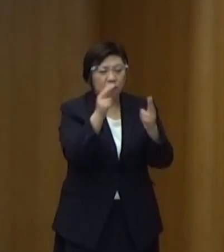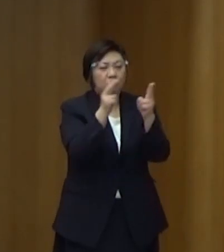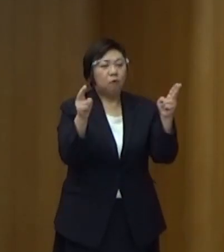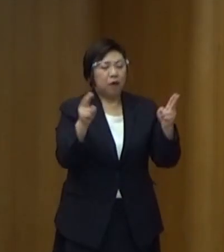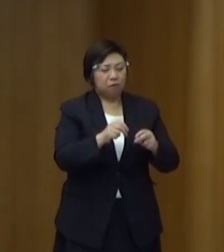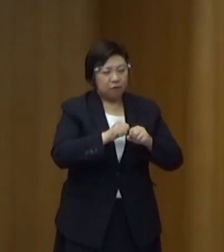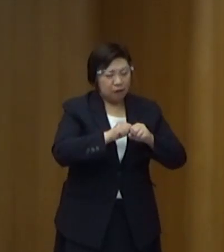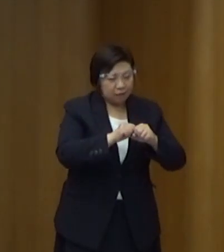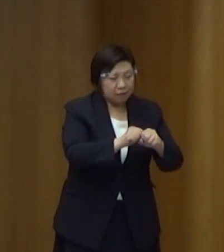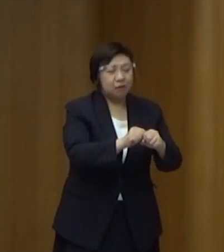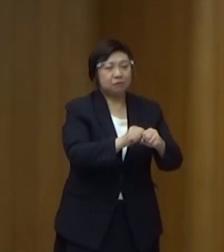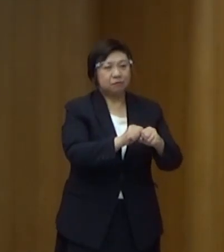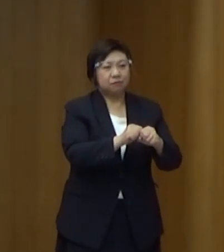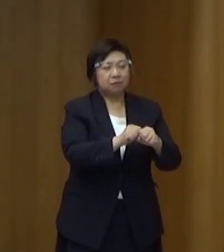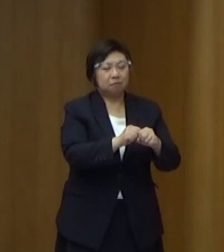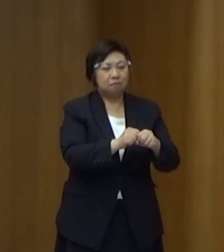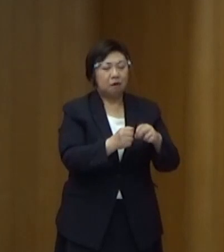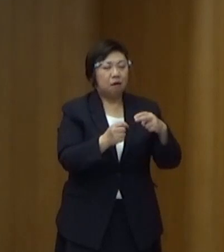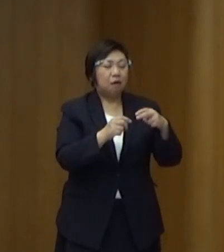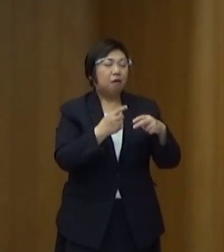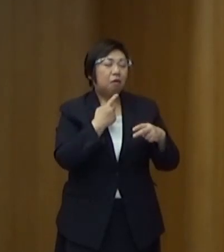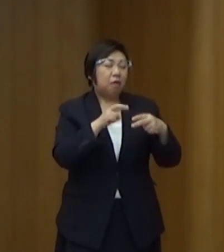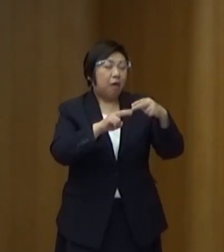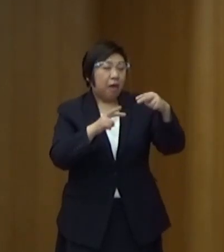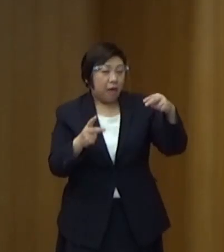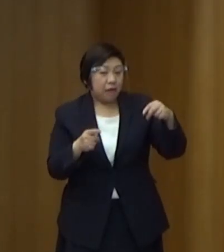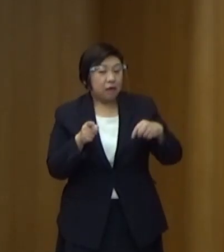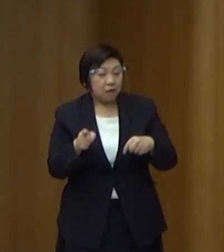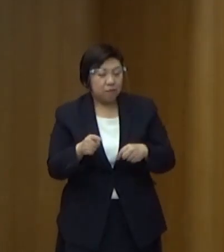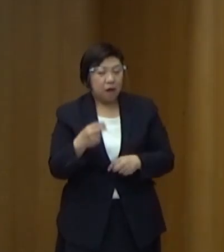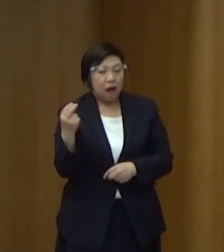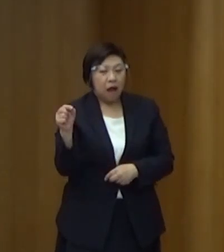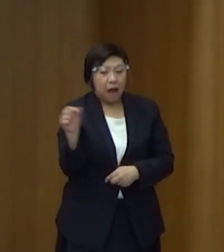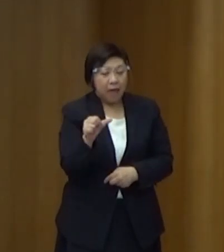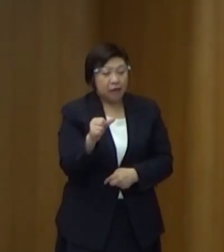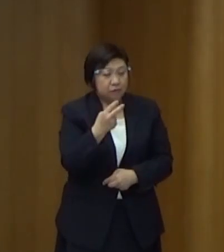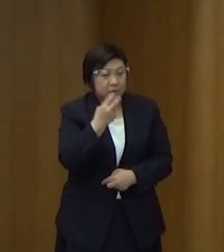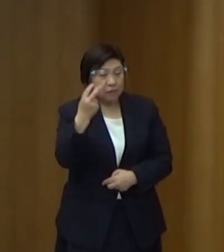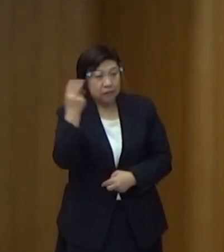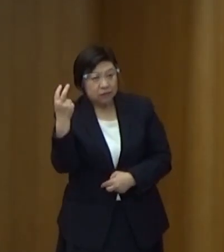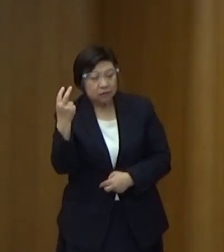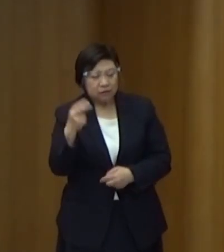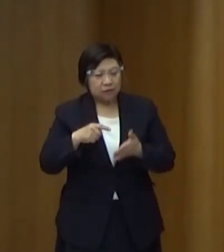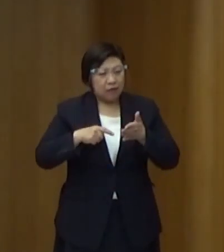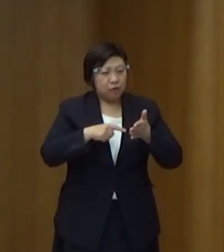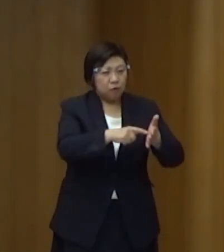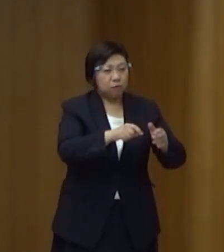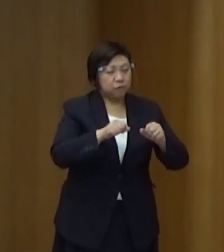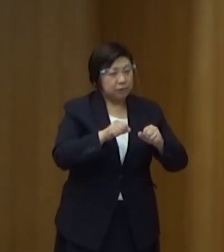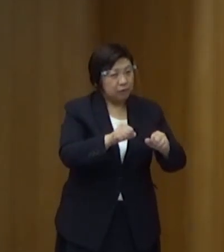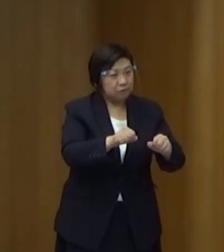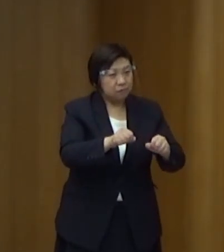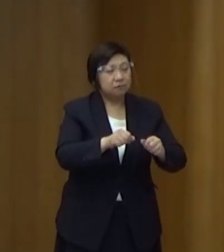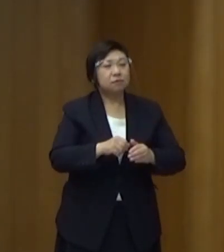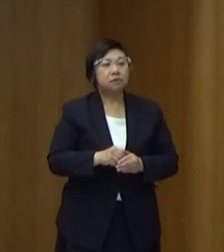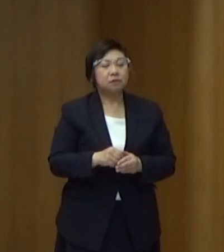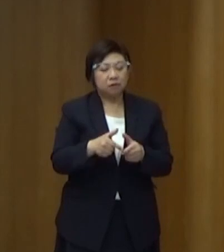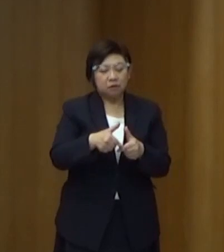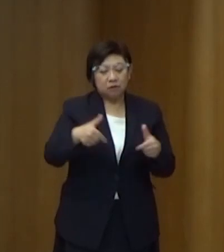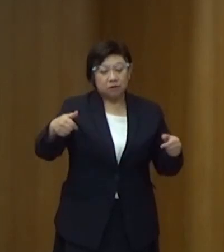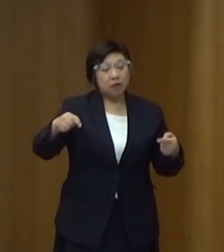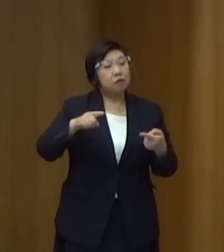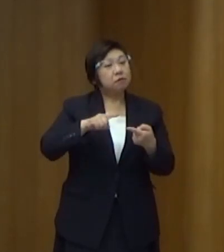実施をしていて、変異株の早期の探知ということに努めているところでありますけれども、多分この全国的